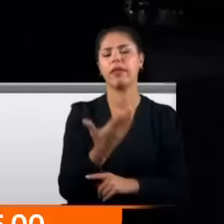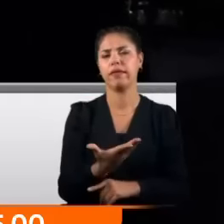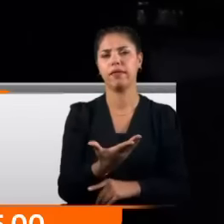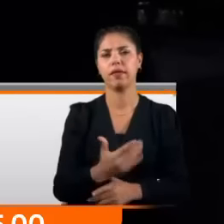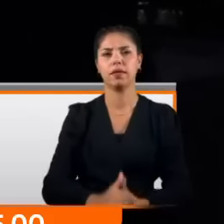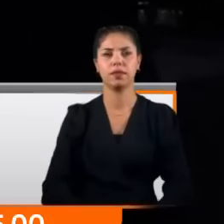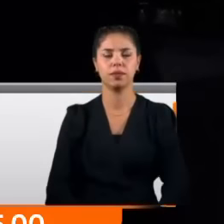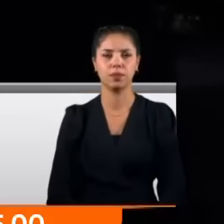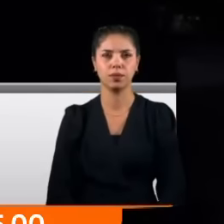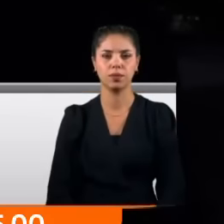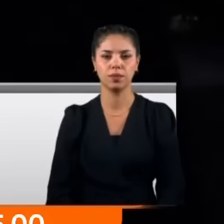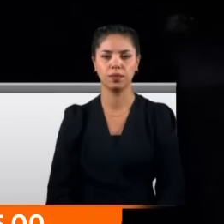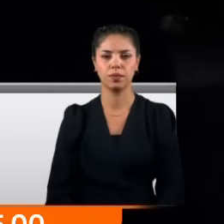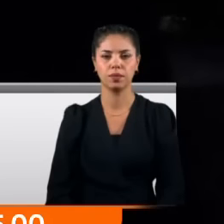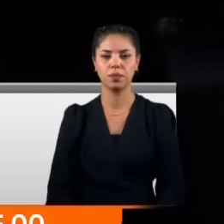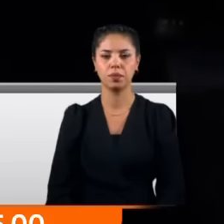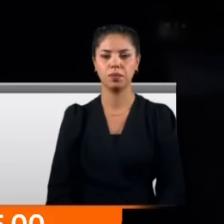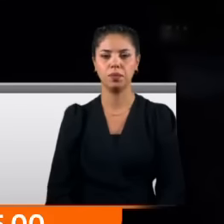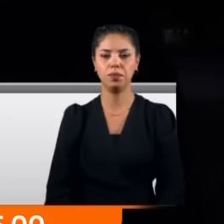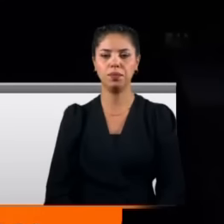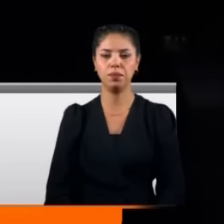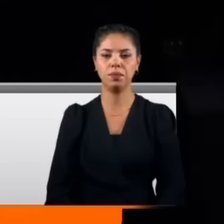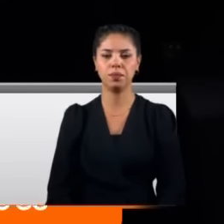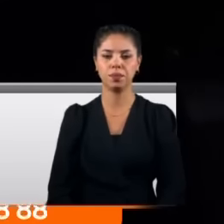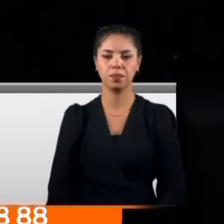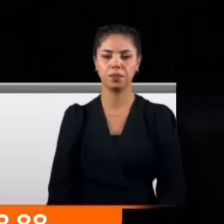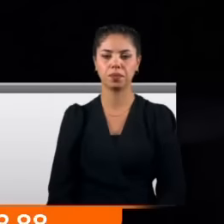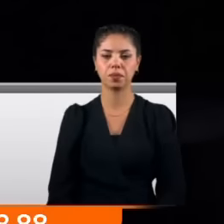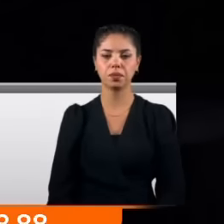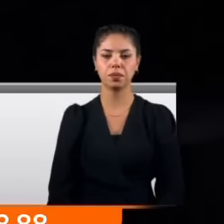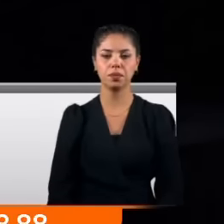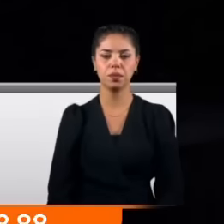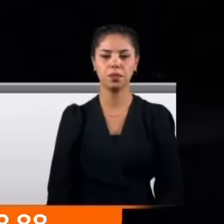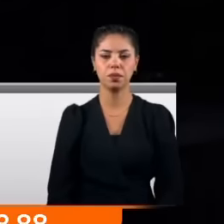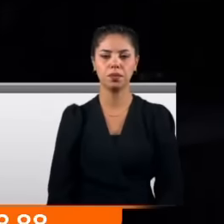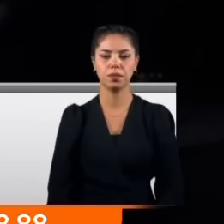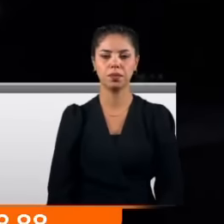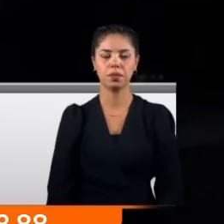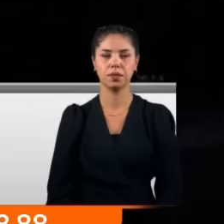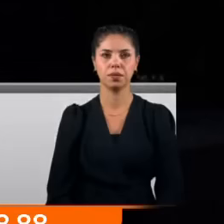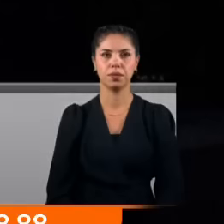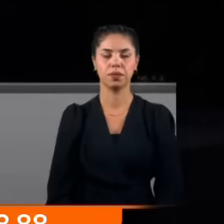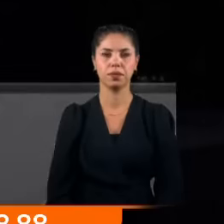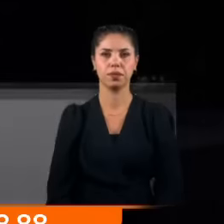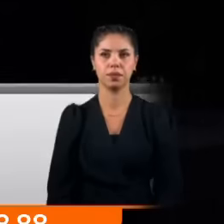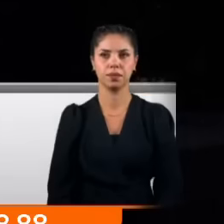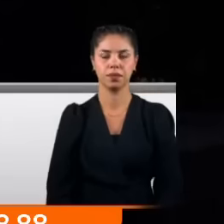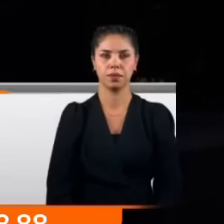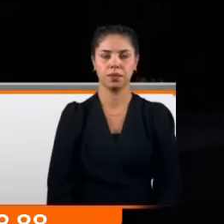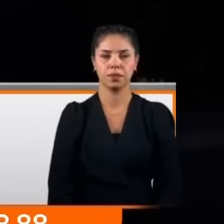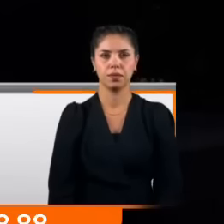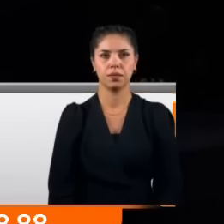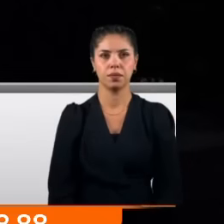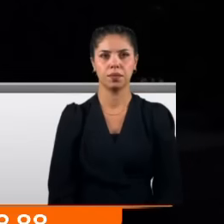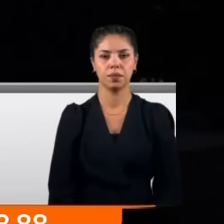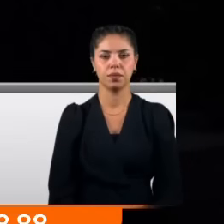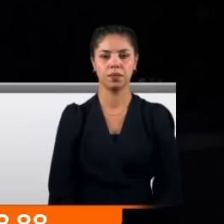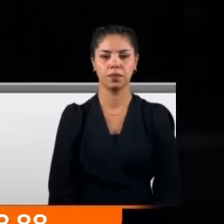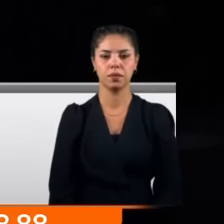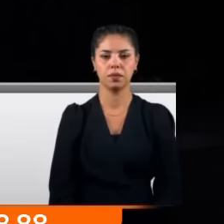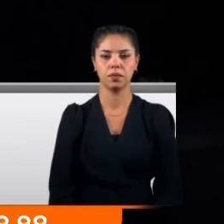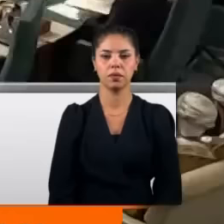İsrail'in İran'a yönelik herhangi bir saldırı yapacağına inanmıyorum. İsrail'e izin vermiyoruz. İsrail'e tavsiyede bulunuyoruz ve bugün hiçbir şey